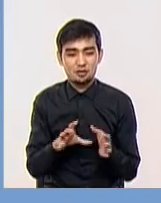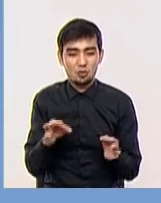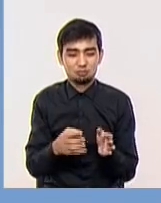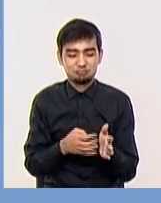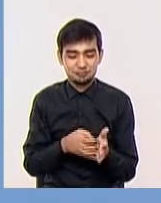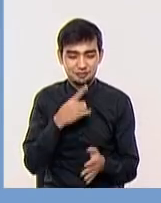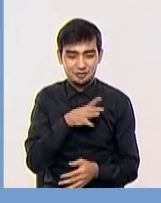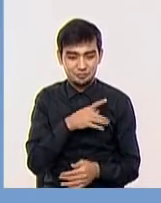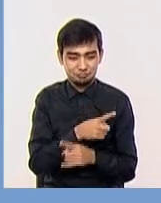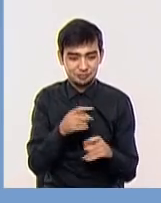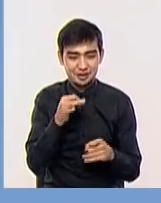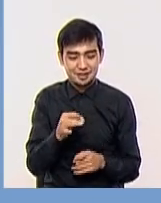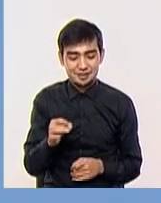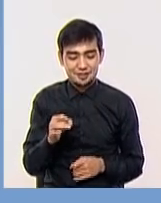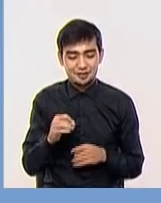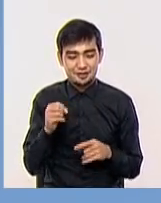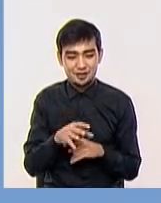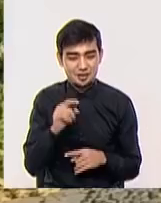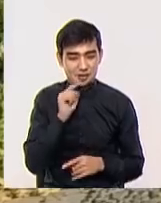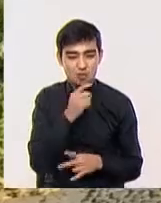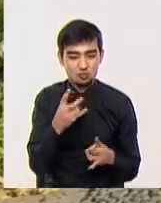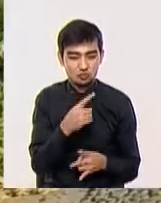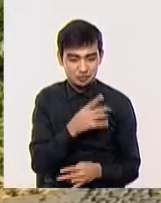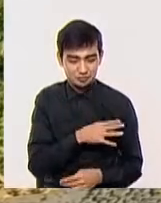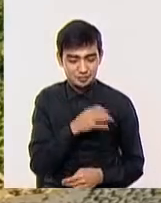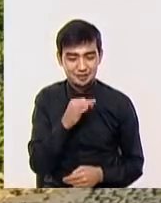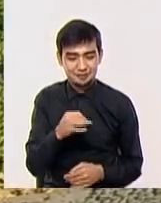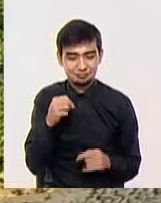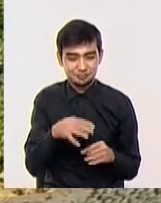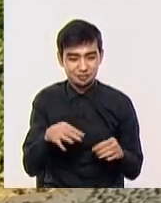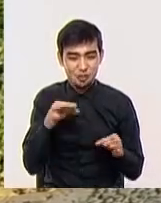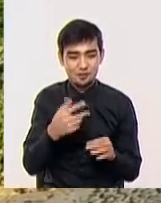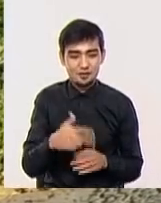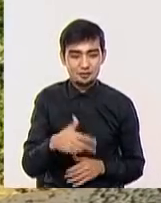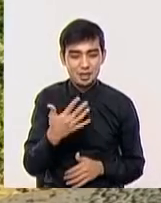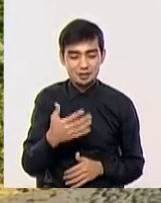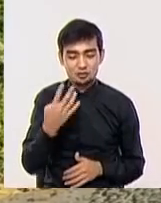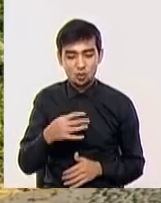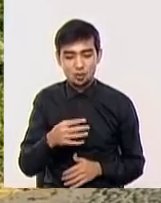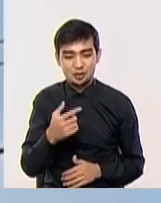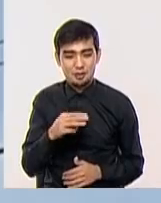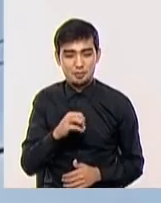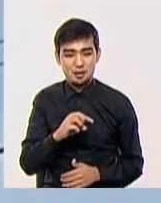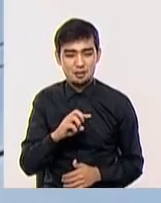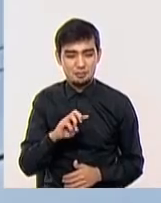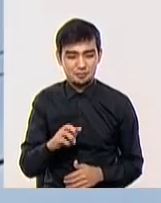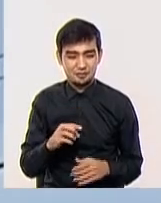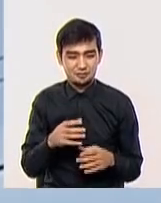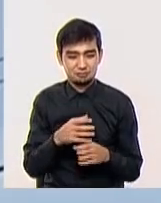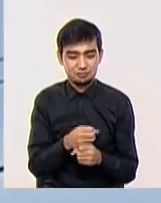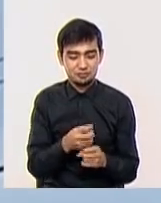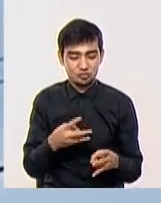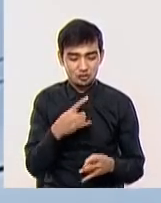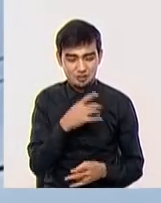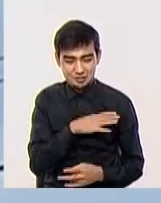жетіспей жатқан мәлімдеп, жарықты үнемдеуге шақырған. Тіпті өңірде тоқты тұтынуды 35-40 мегаватқа қысқарту қажеттігін ескерткен. Сондықтан